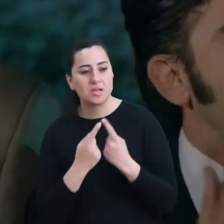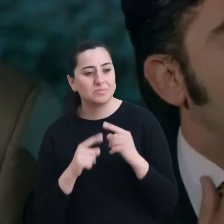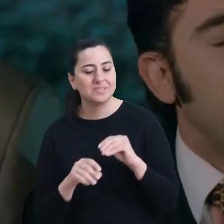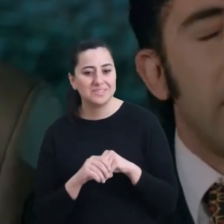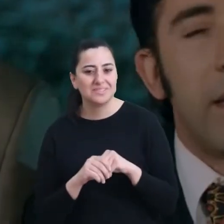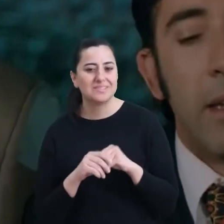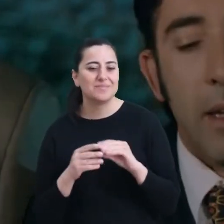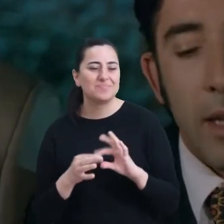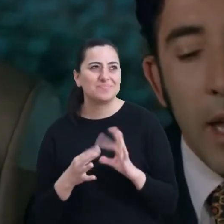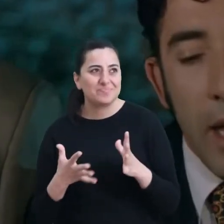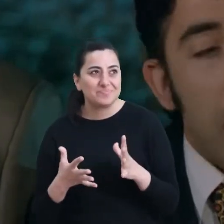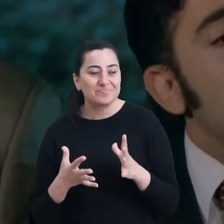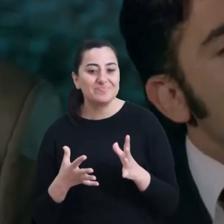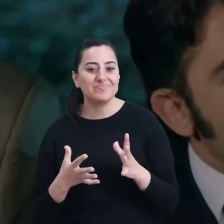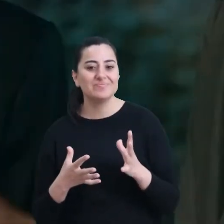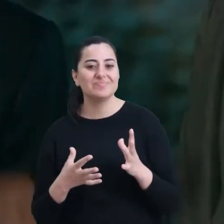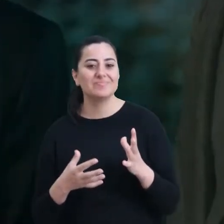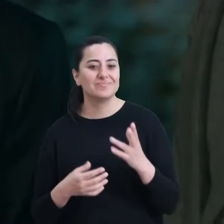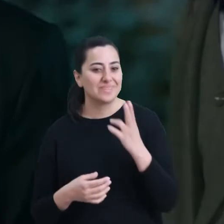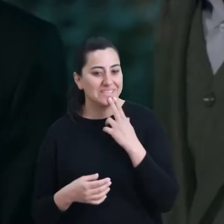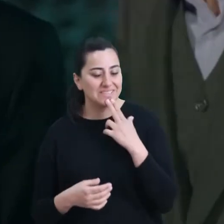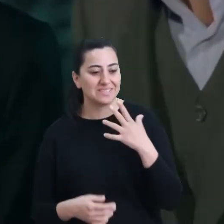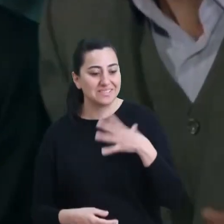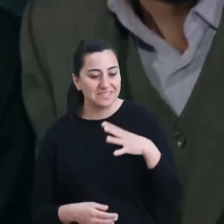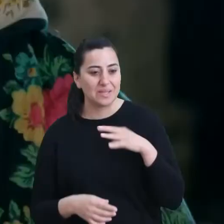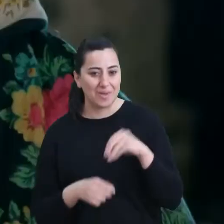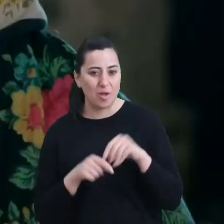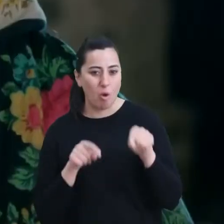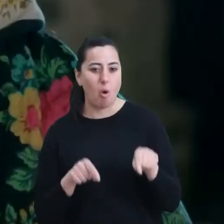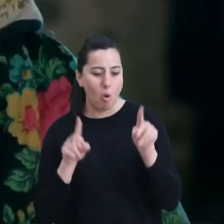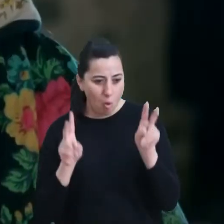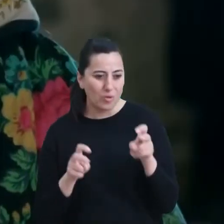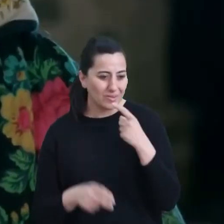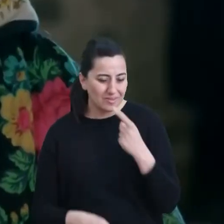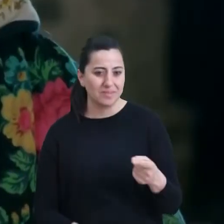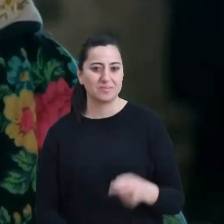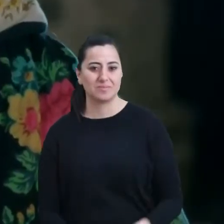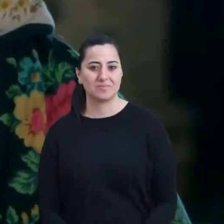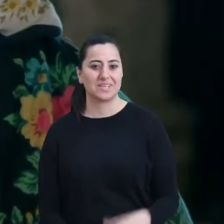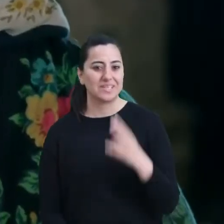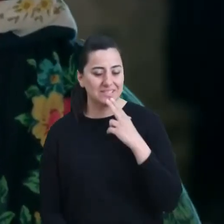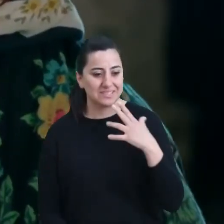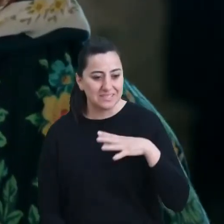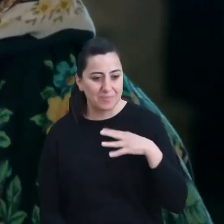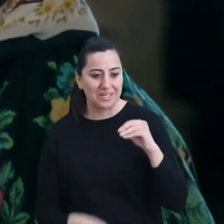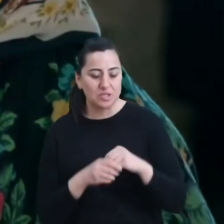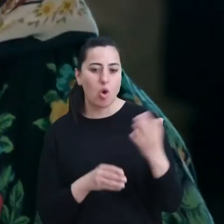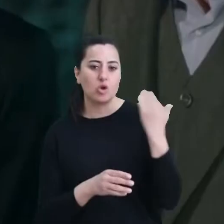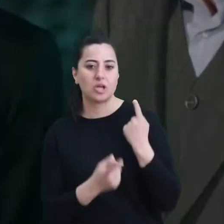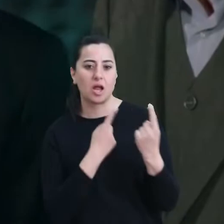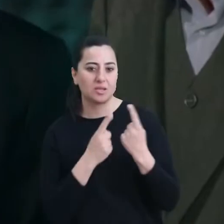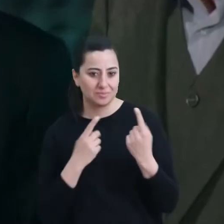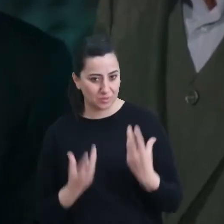meselesi şeydin. Kız isteme eşidin ana o. Dedim ya orada da kız istemek için biz baştan